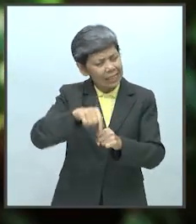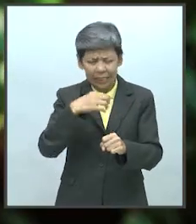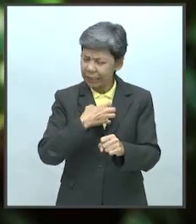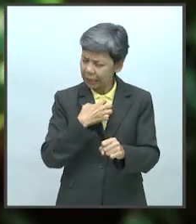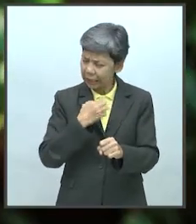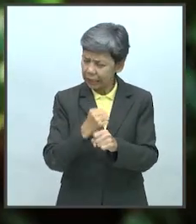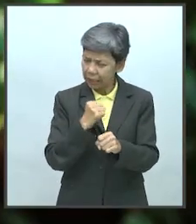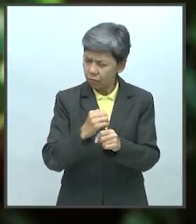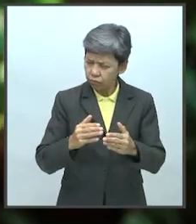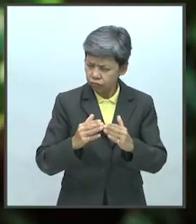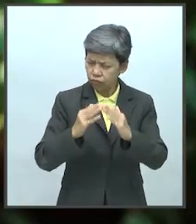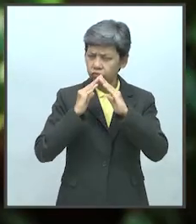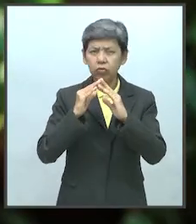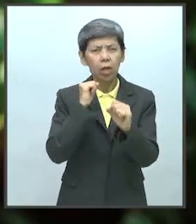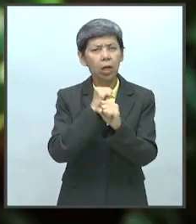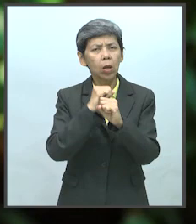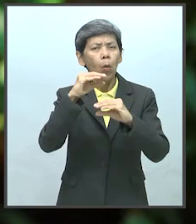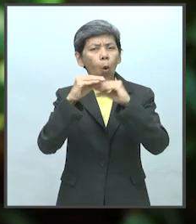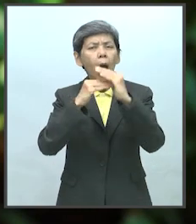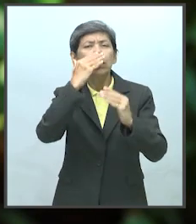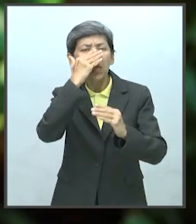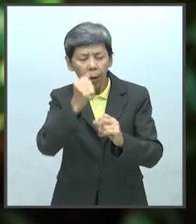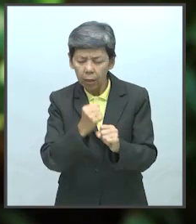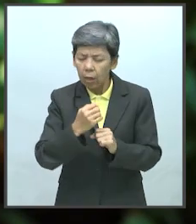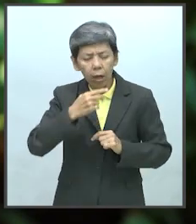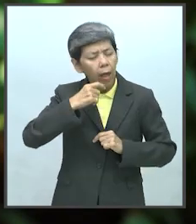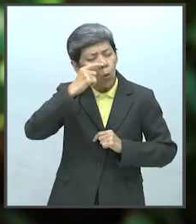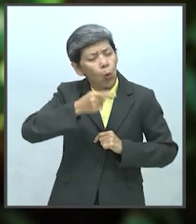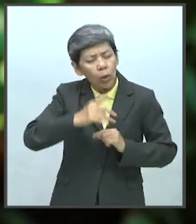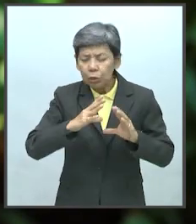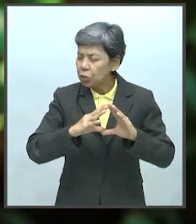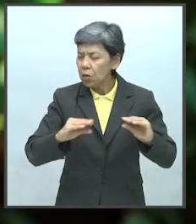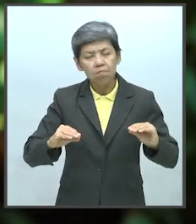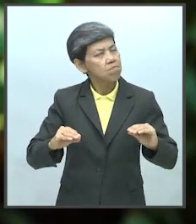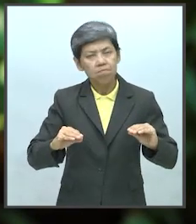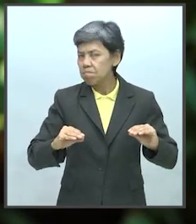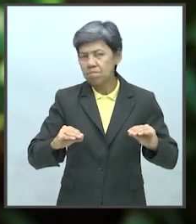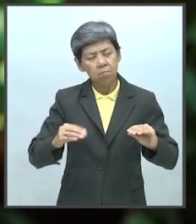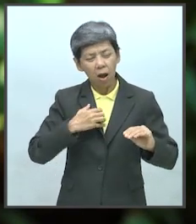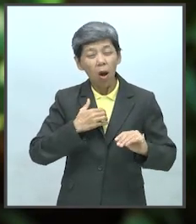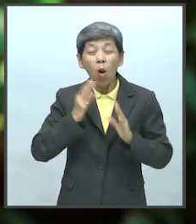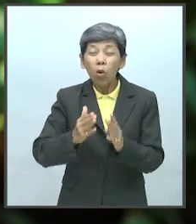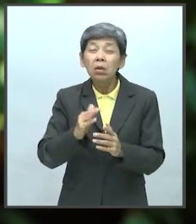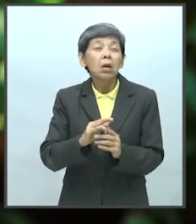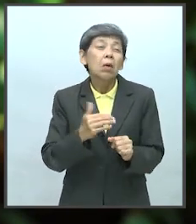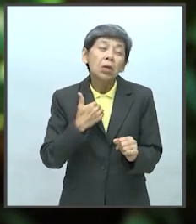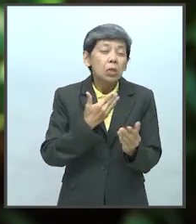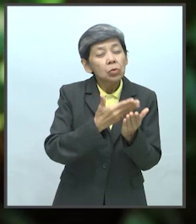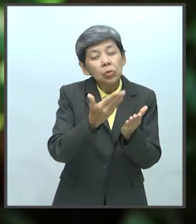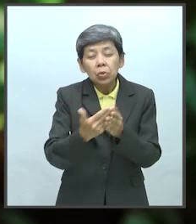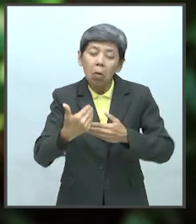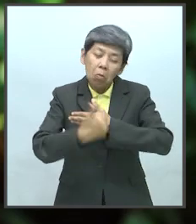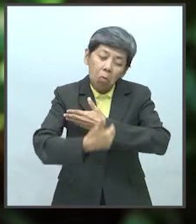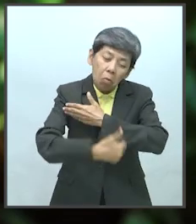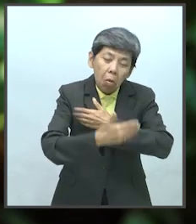มานะคะเพื่อไม่ให้ขนมไทยเนี่ยมันหายไปกับกาลเวลานะคะเพราะว่าคนส่วนใหญ่ก็นิยมทานแบบเบเกอรี่ซะส่วน